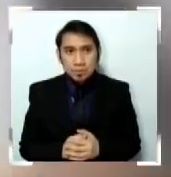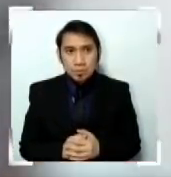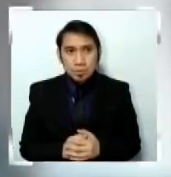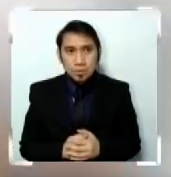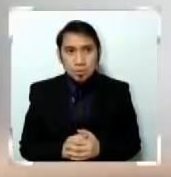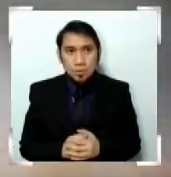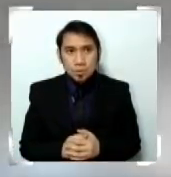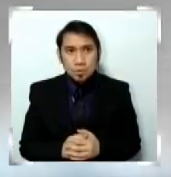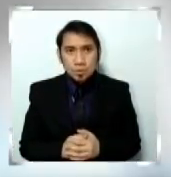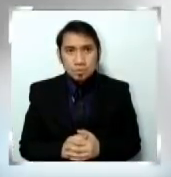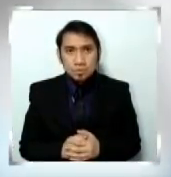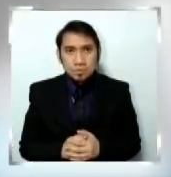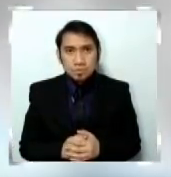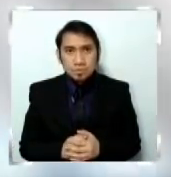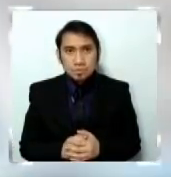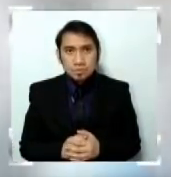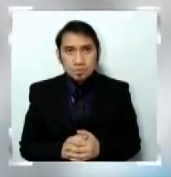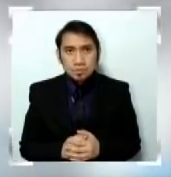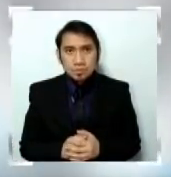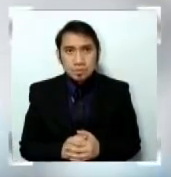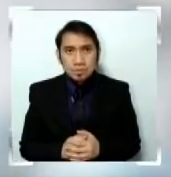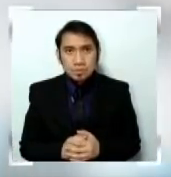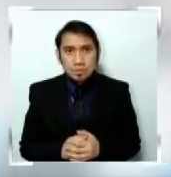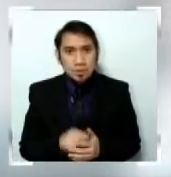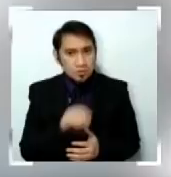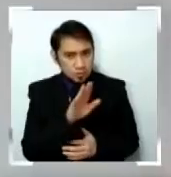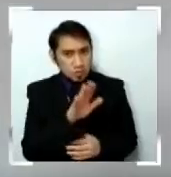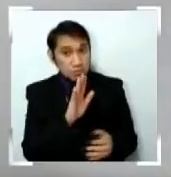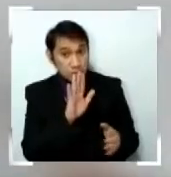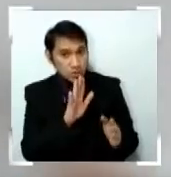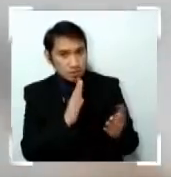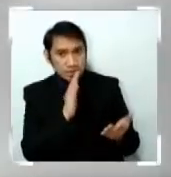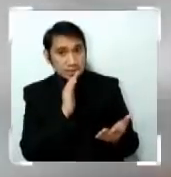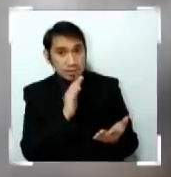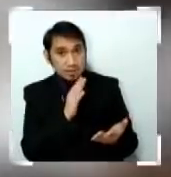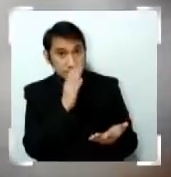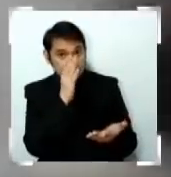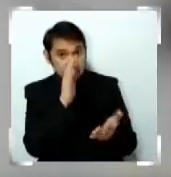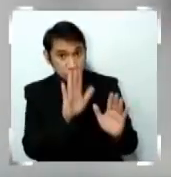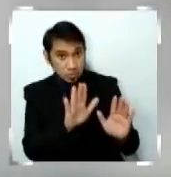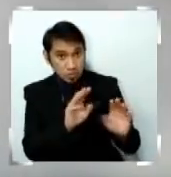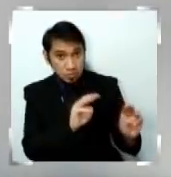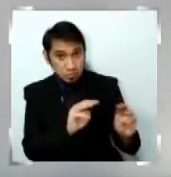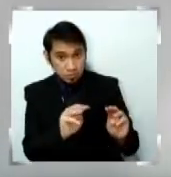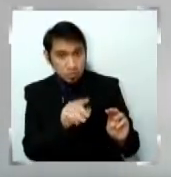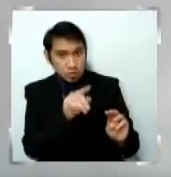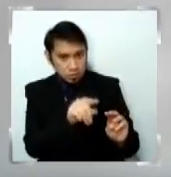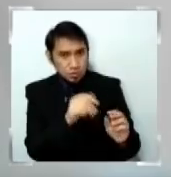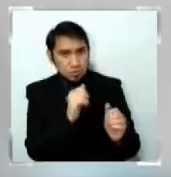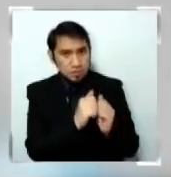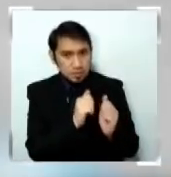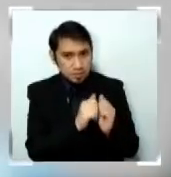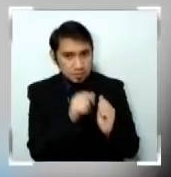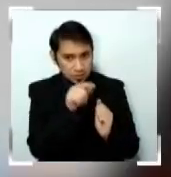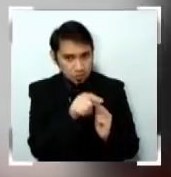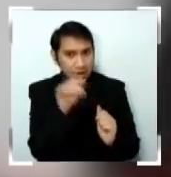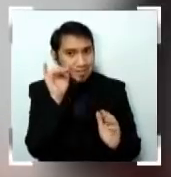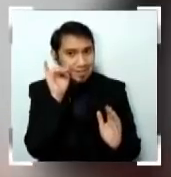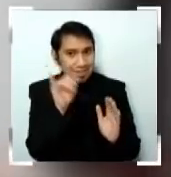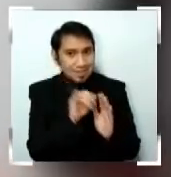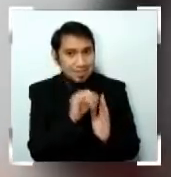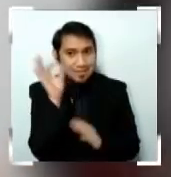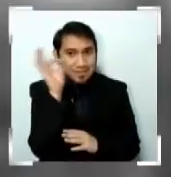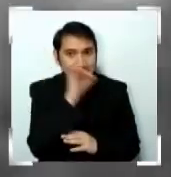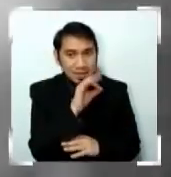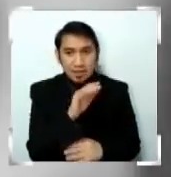Oh, ma'am, itang gagalaw ha. Kinakasuhan ka namin para sa identity theft ha. Mga pulis kami ha. Ano pangalan